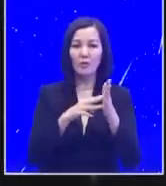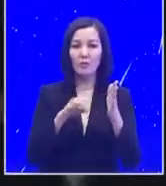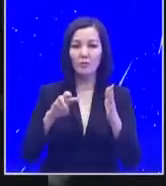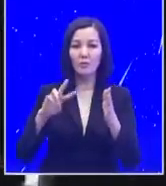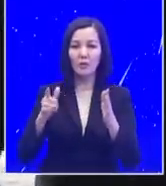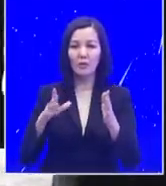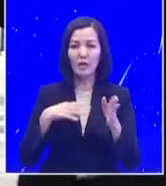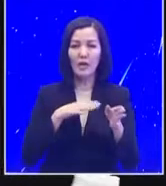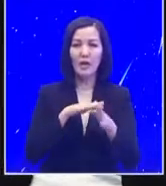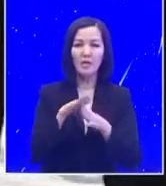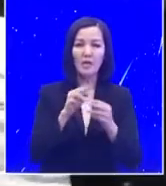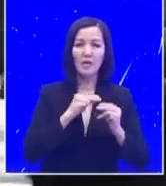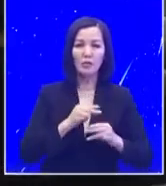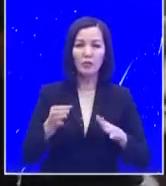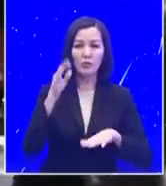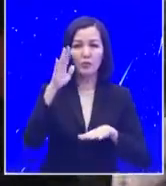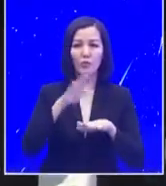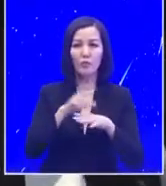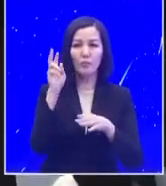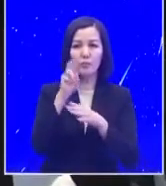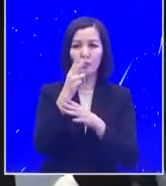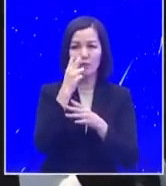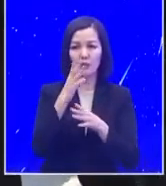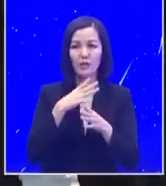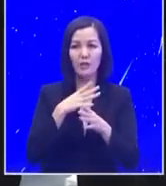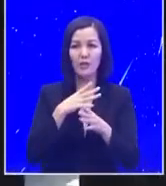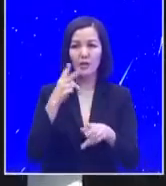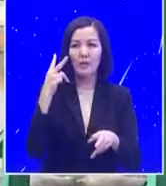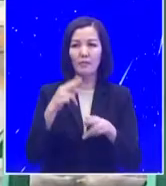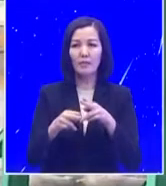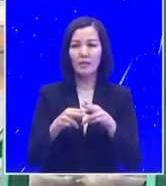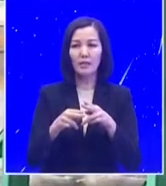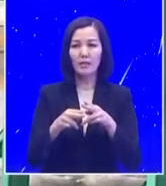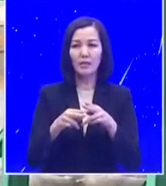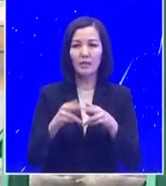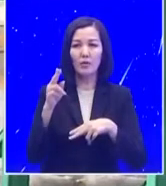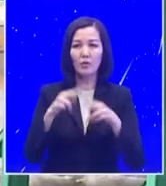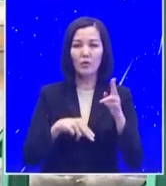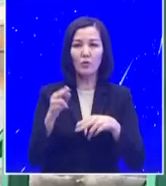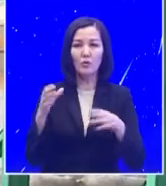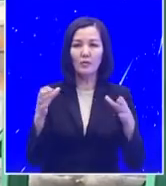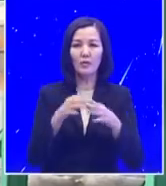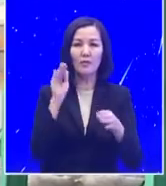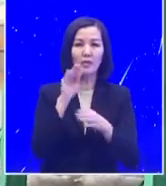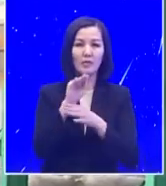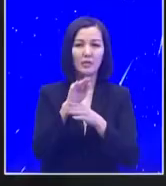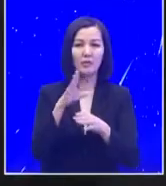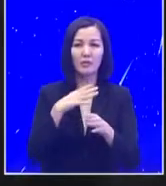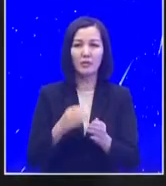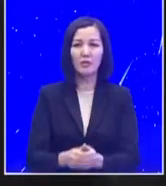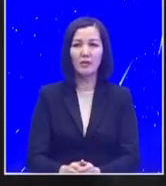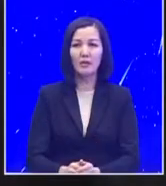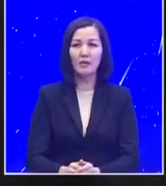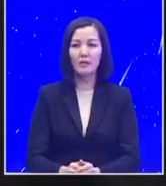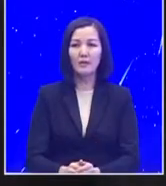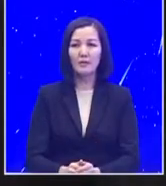жасалған. Атқарылған жұмысты облыс әкімі арнайы барып көрді. Біткен істі бағалап, мердігер компания өкіліне сын ескертпе жасады.